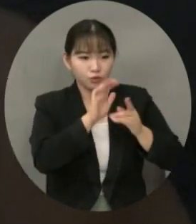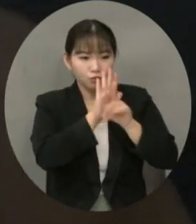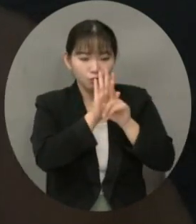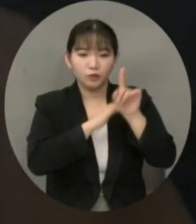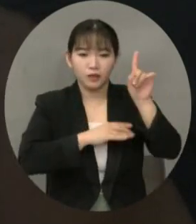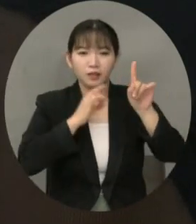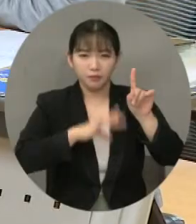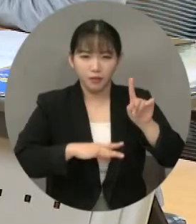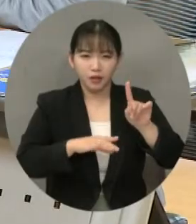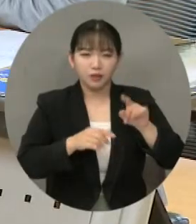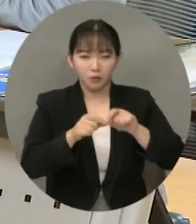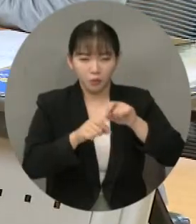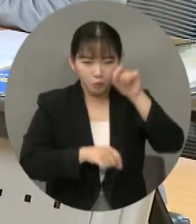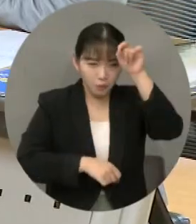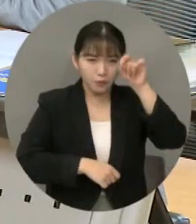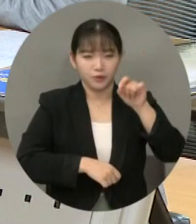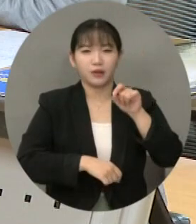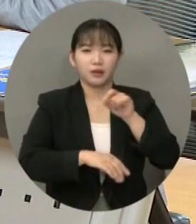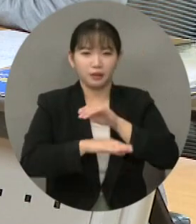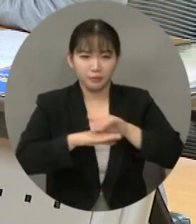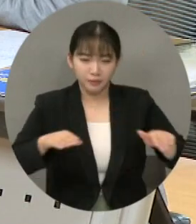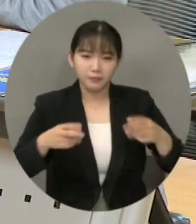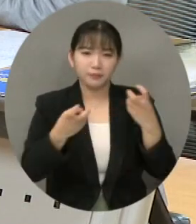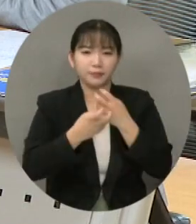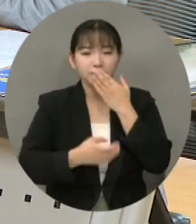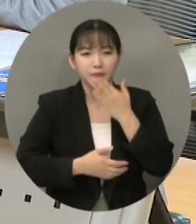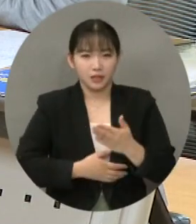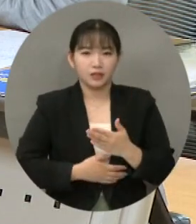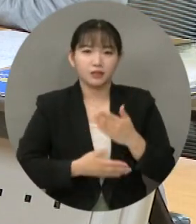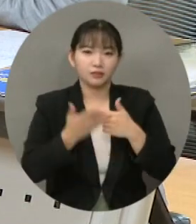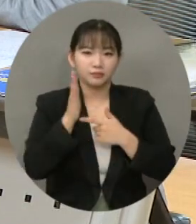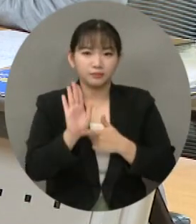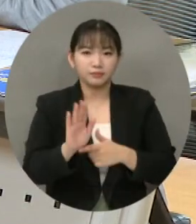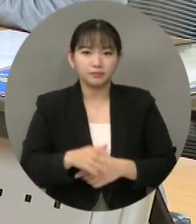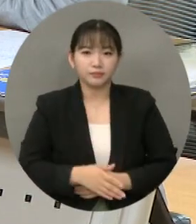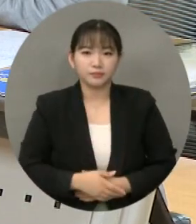도민의 오랜 염문을 실현할 유일한 해법이라고 강조했습니다